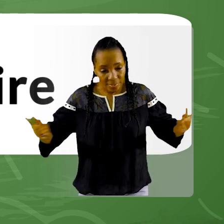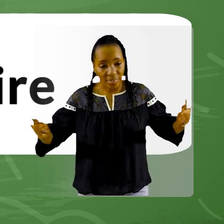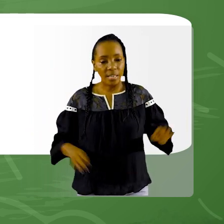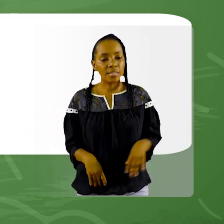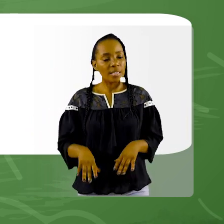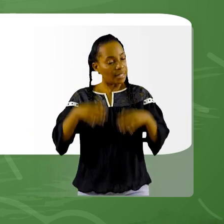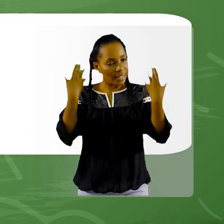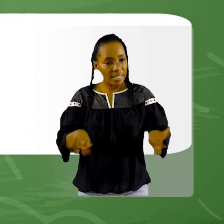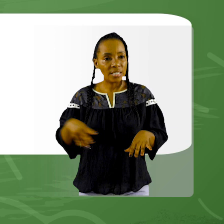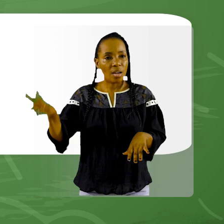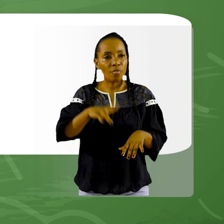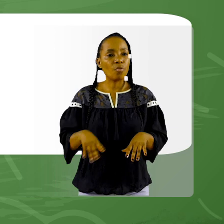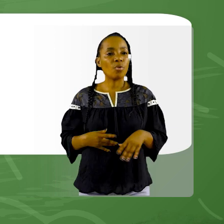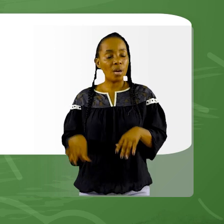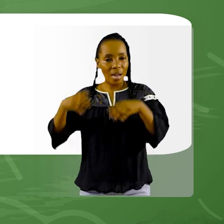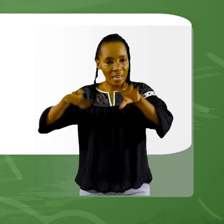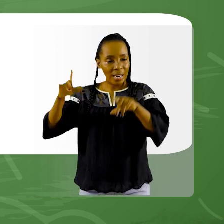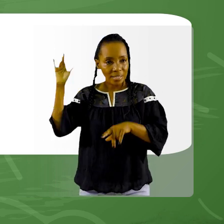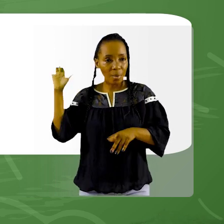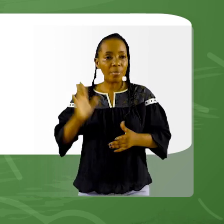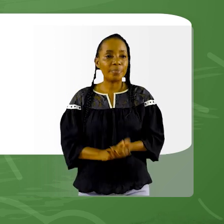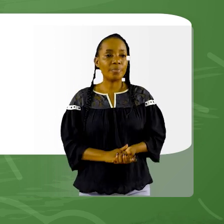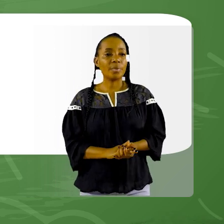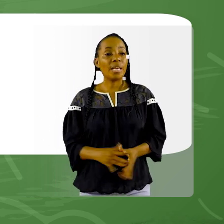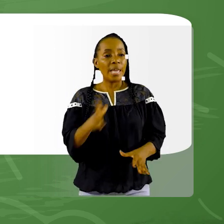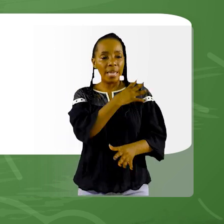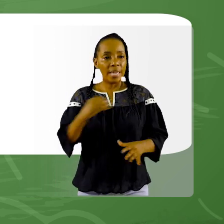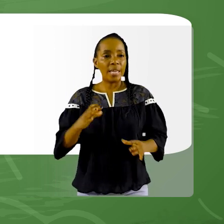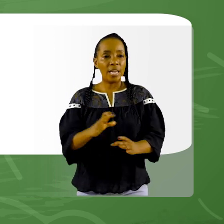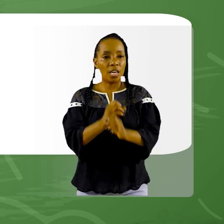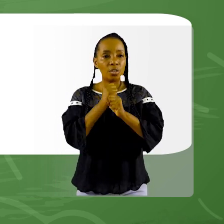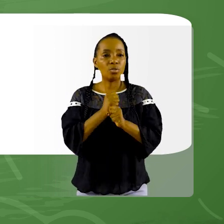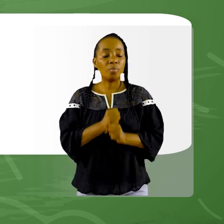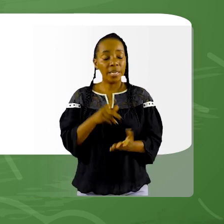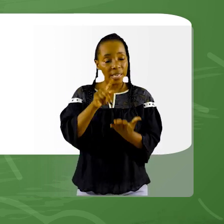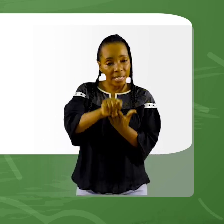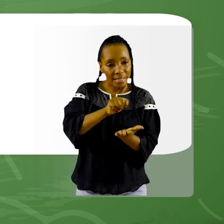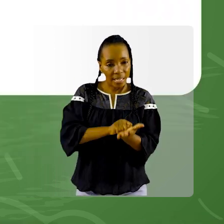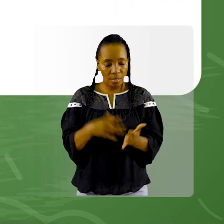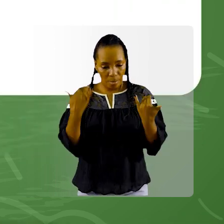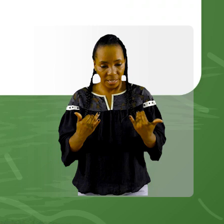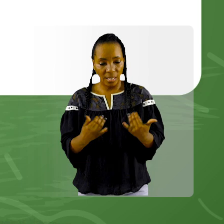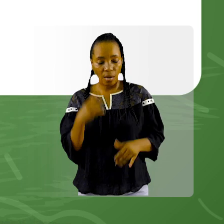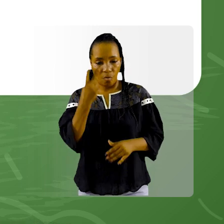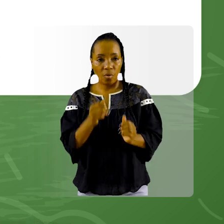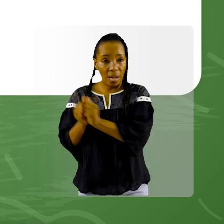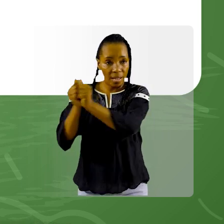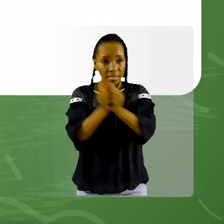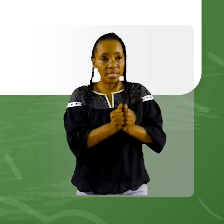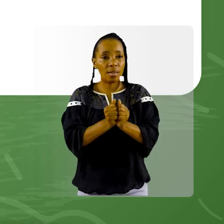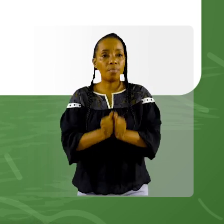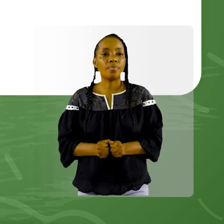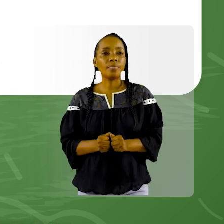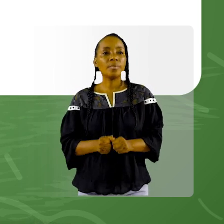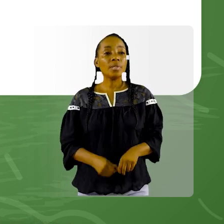trimestre et le résumé du texte que nous allons voir au 3e trimestre. Le résumé